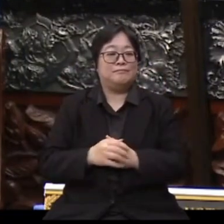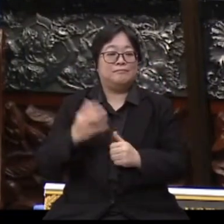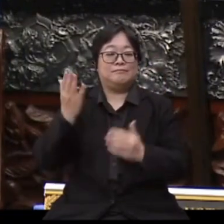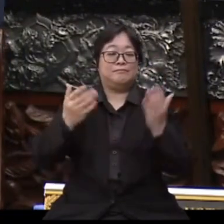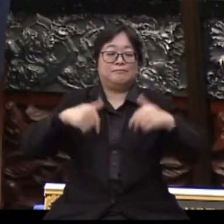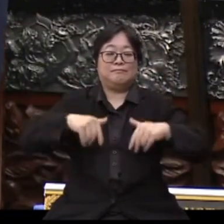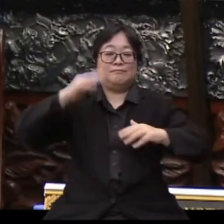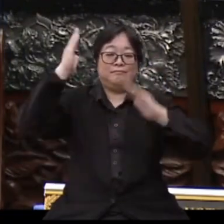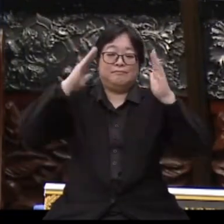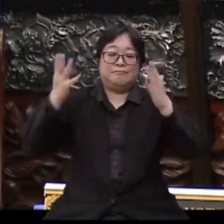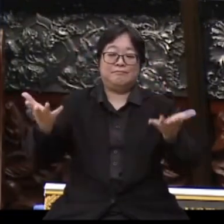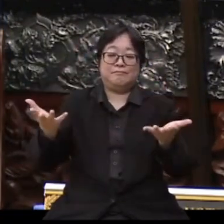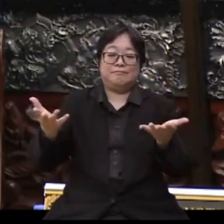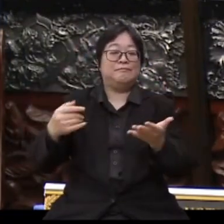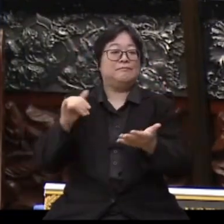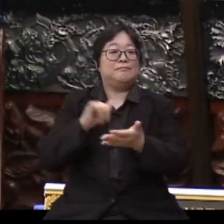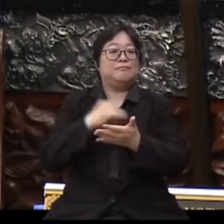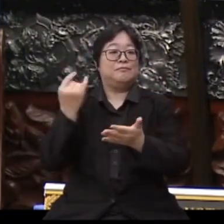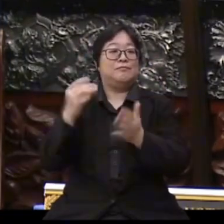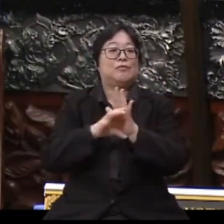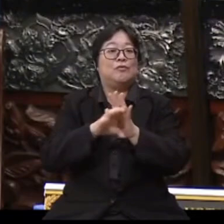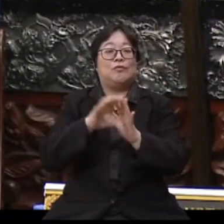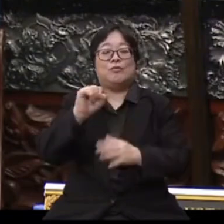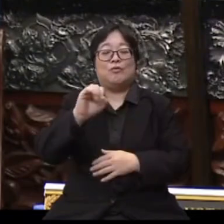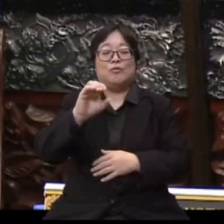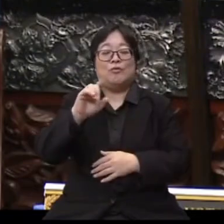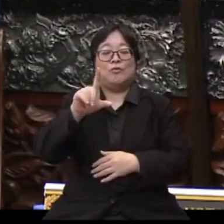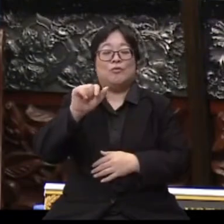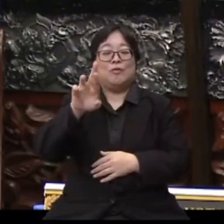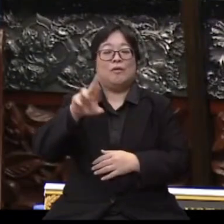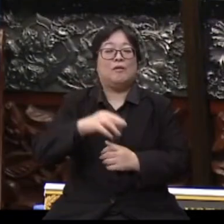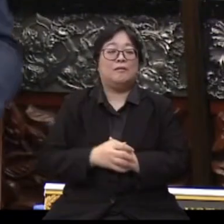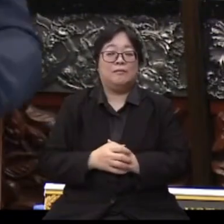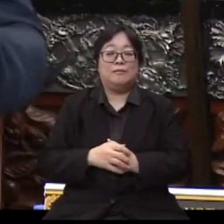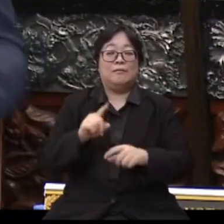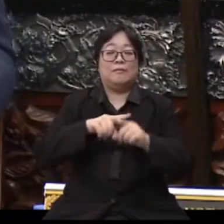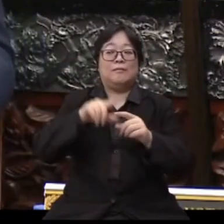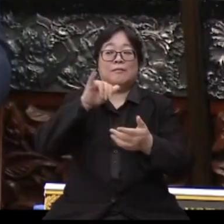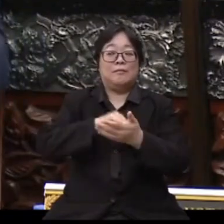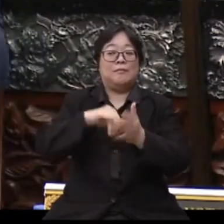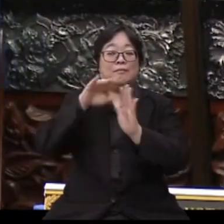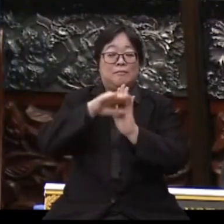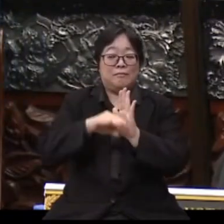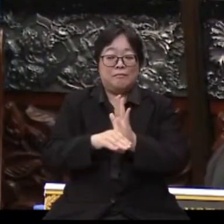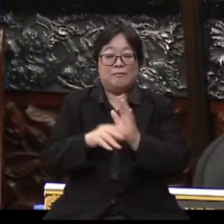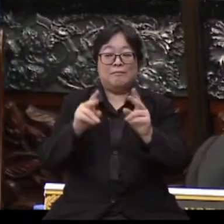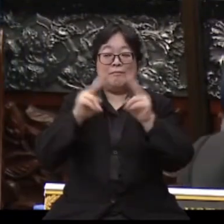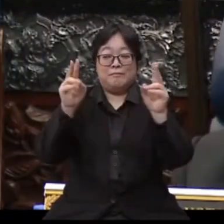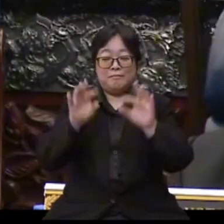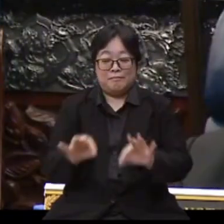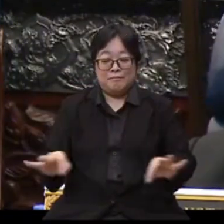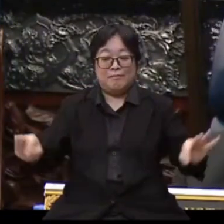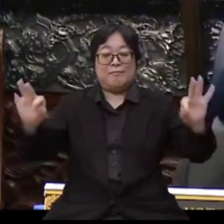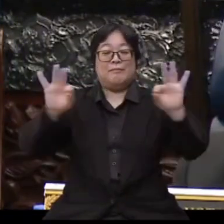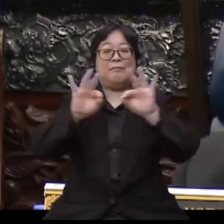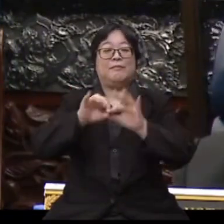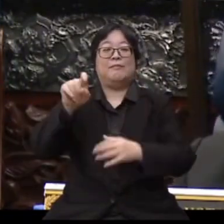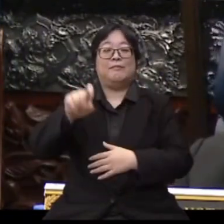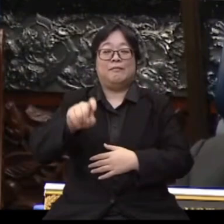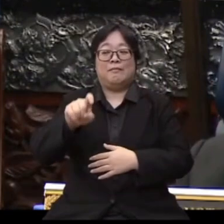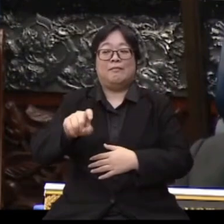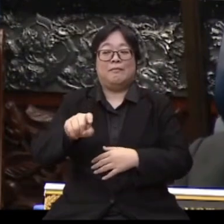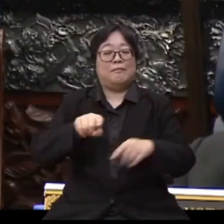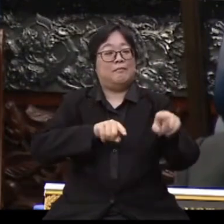kita mungkin ia dilihat semata-mata soal solar, tetapi itu adalah komponen yang penting untuk